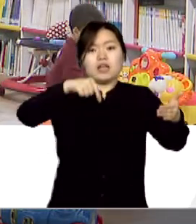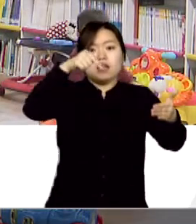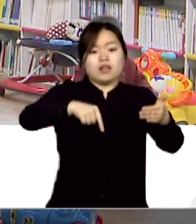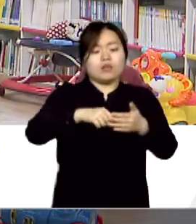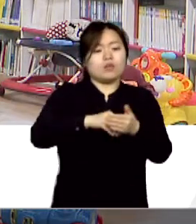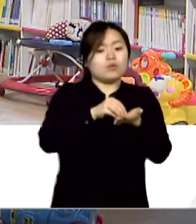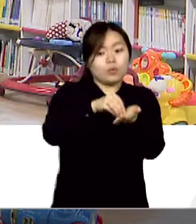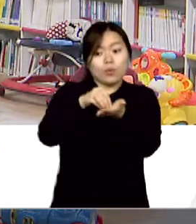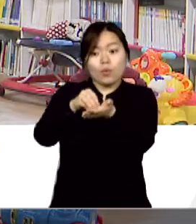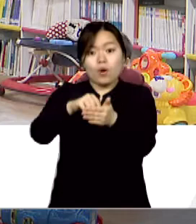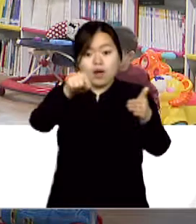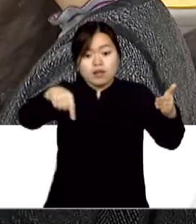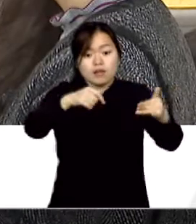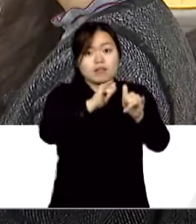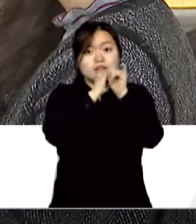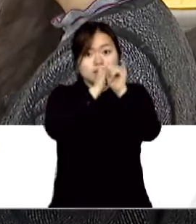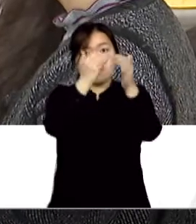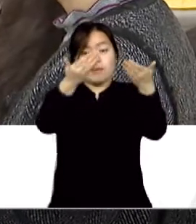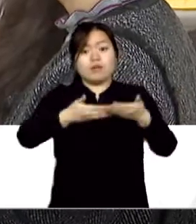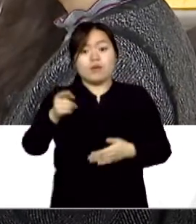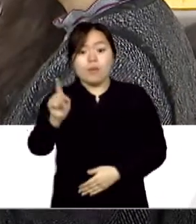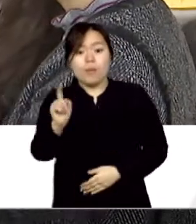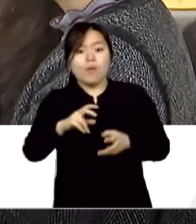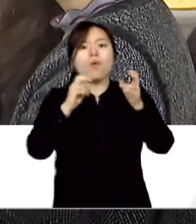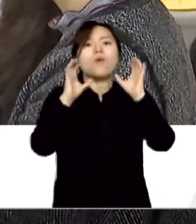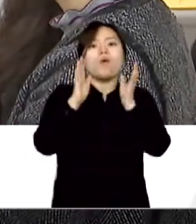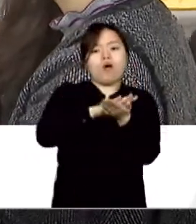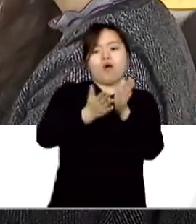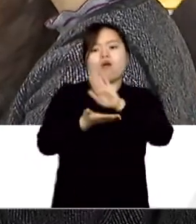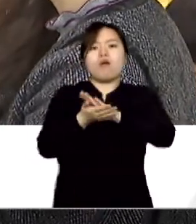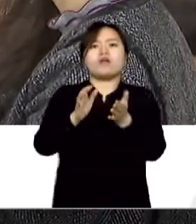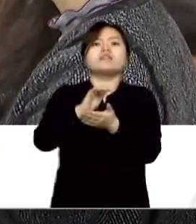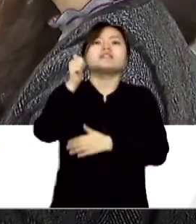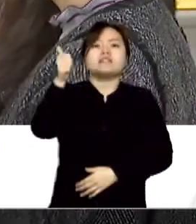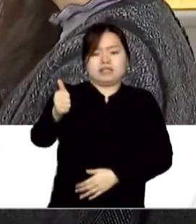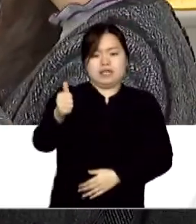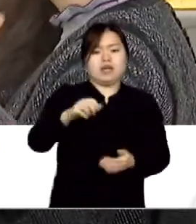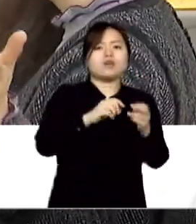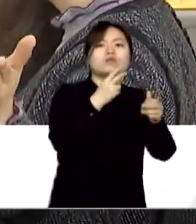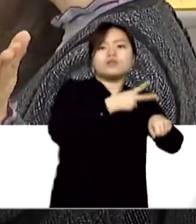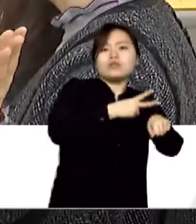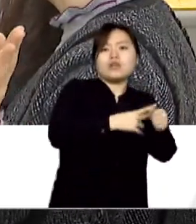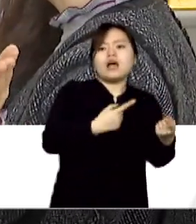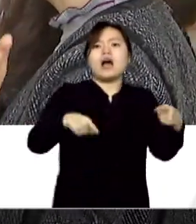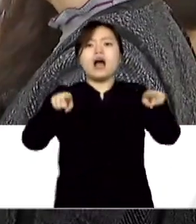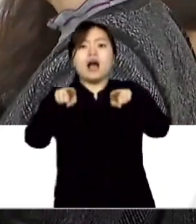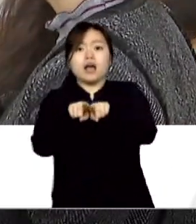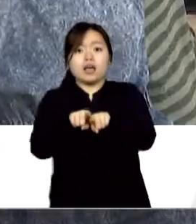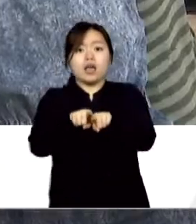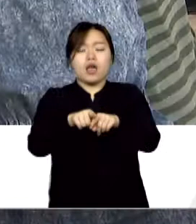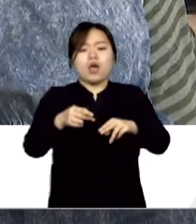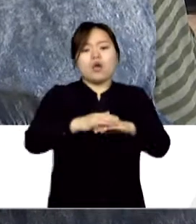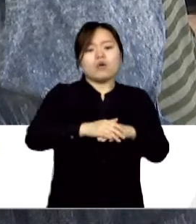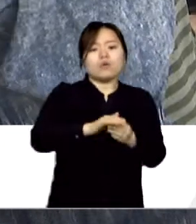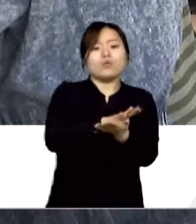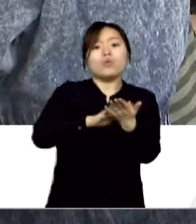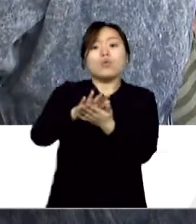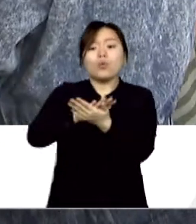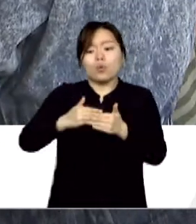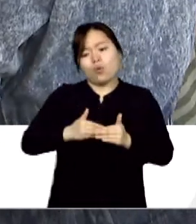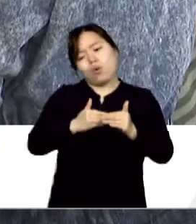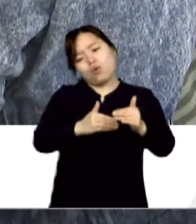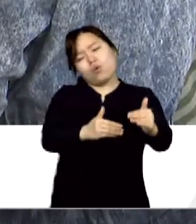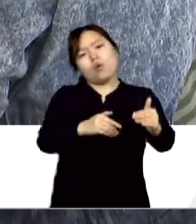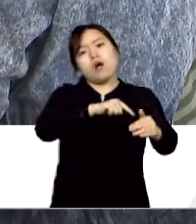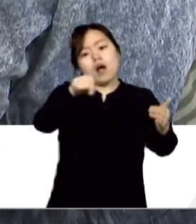공모전에 출품한 플러스업은 원장과 교사가 함께 참여하는 학습 공동체를 통해 놀이과정 운영의 어려움과